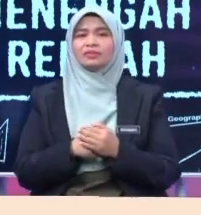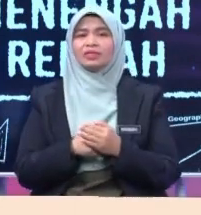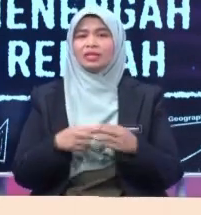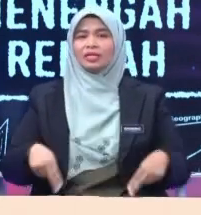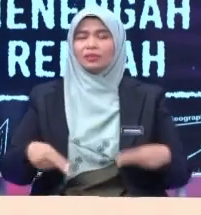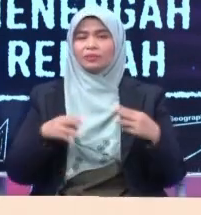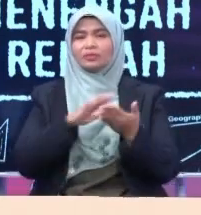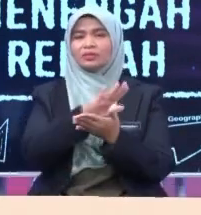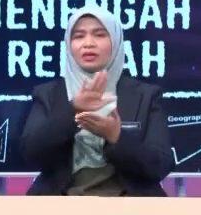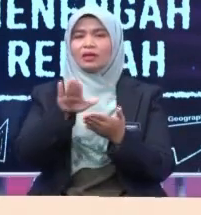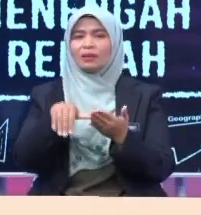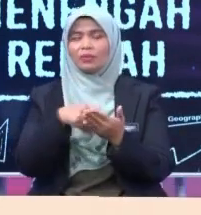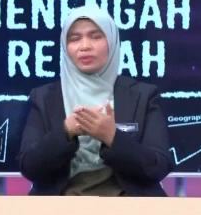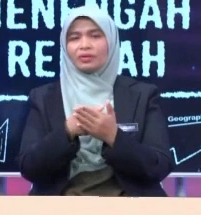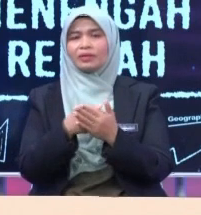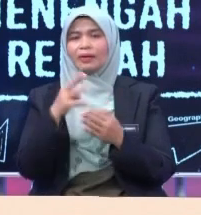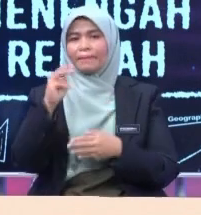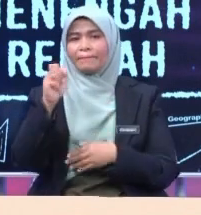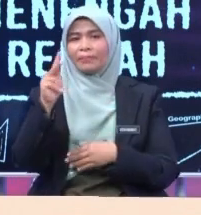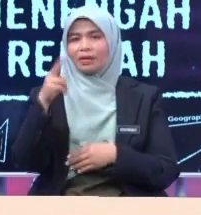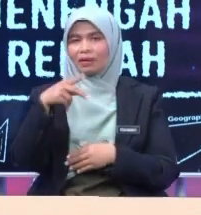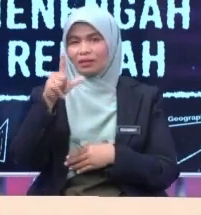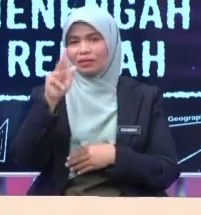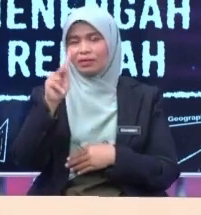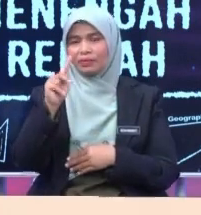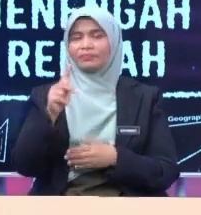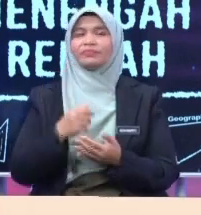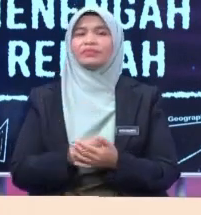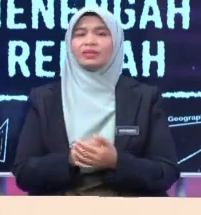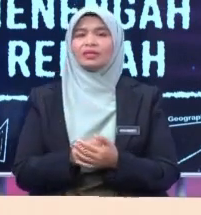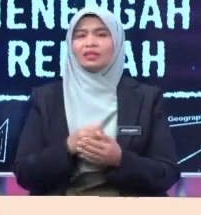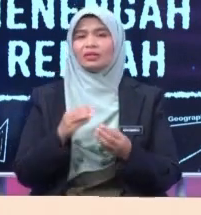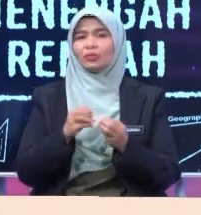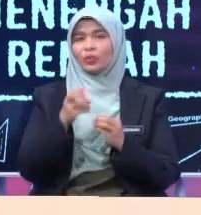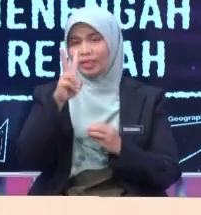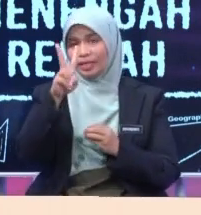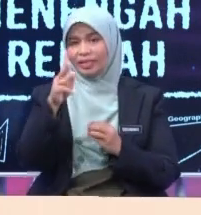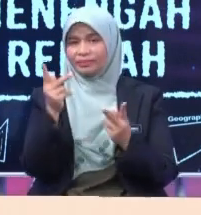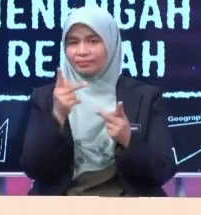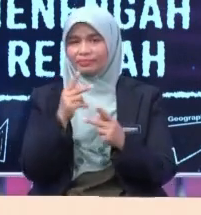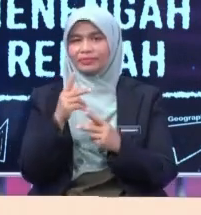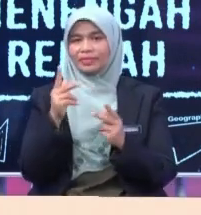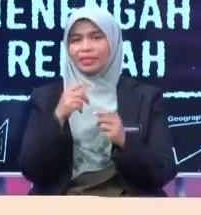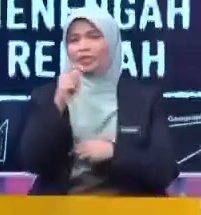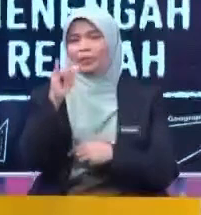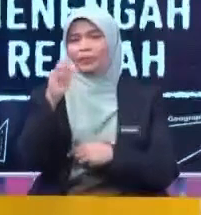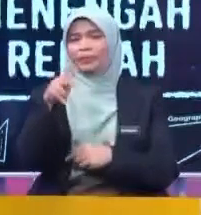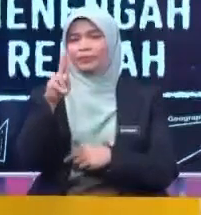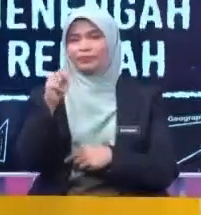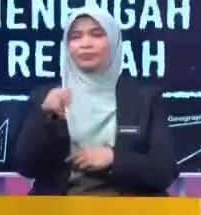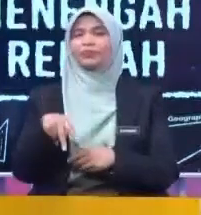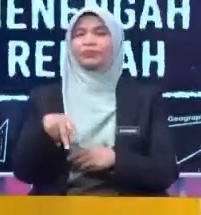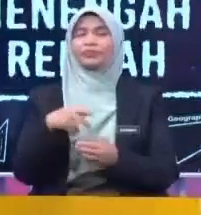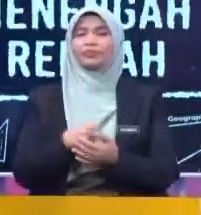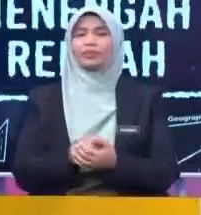makhluk yang telah mati. Jadi tadi Allah dah matikan semua kan. Lepas tu yang kedua, sangkakala yang kedua, Allah akan hidupkan pula semua yang telah